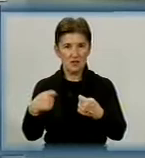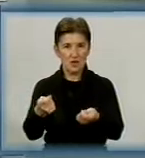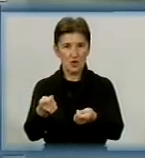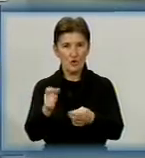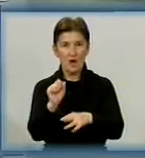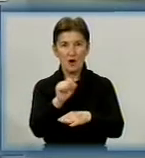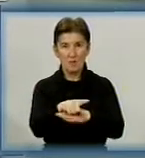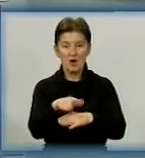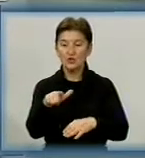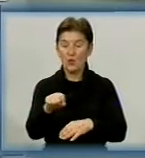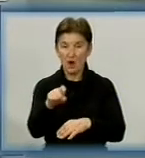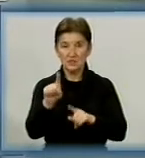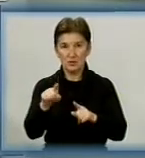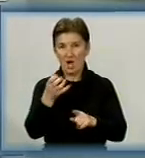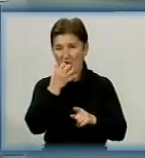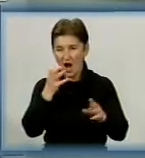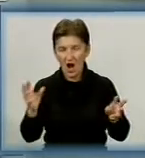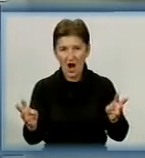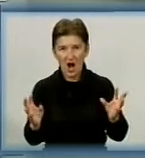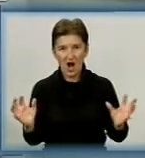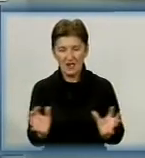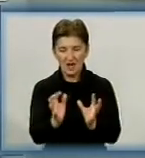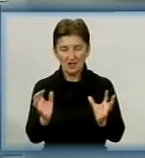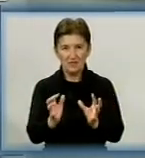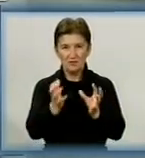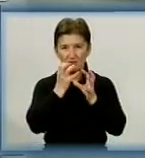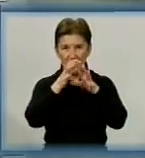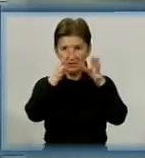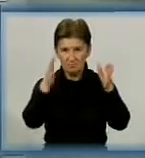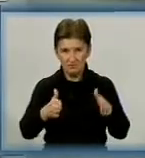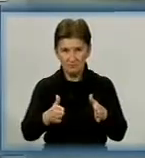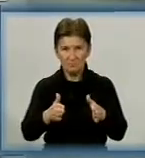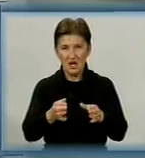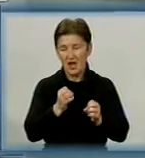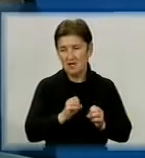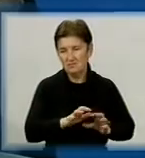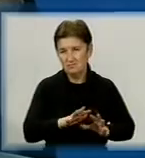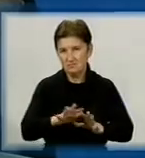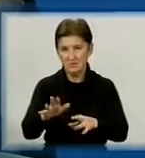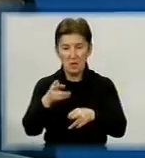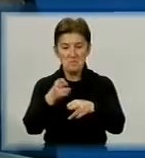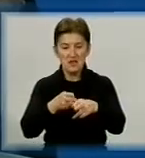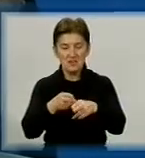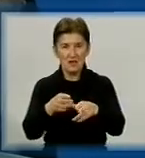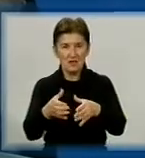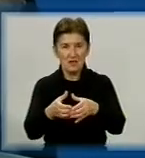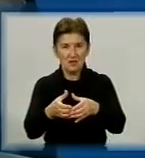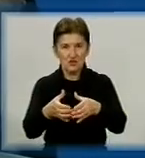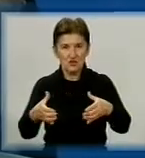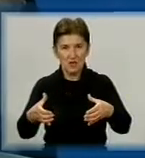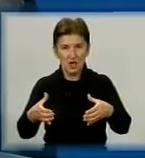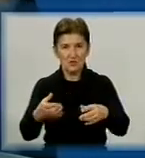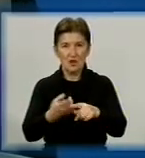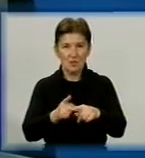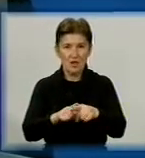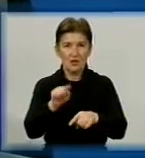газ. Вот тогда мы разогреваемся, подаем горячий теплоноситель по металлу, металл расширяется, и начинается вот это вот, то, о чем